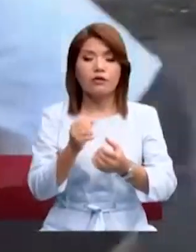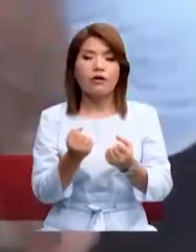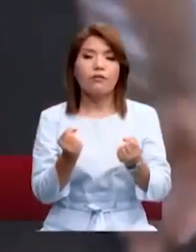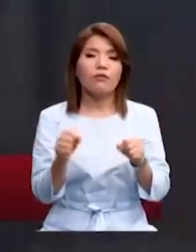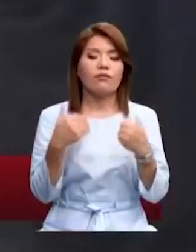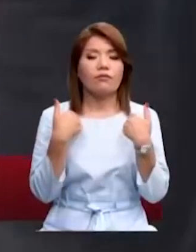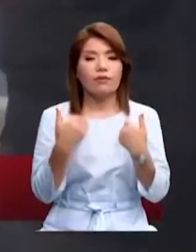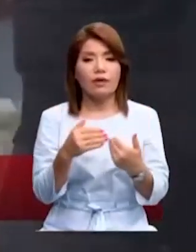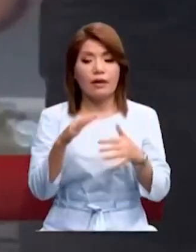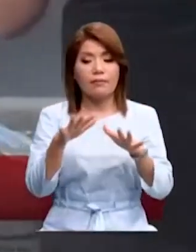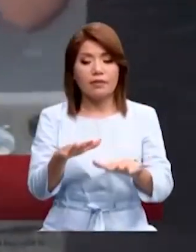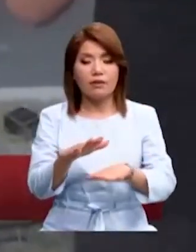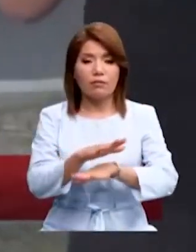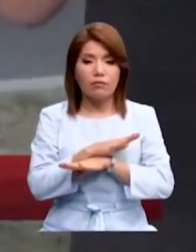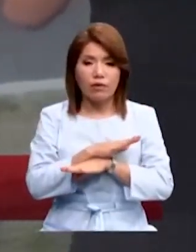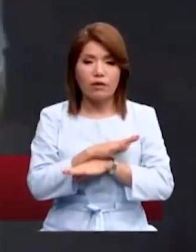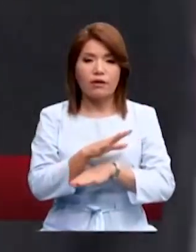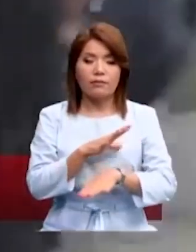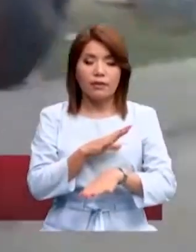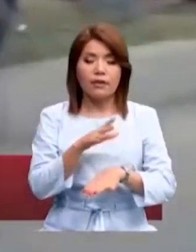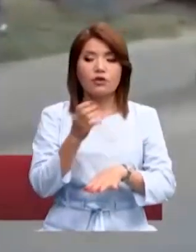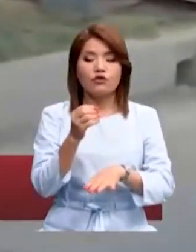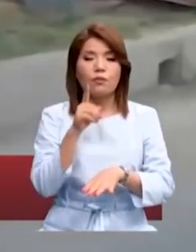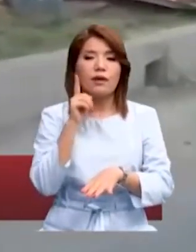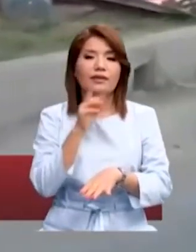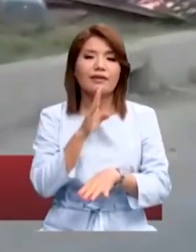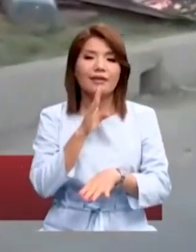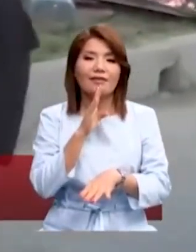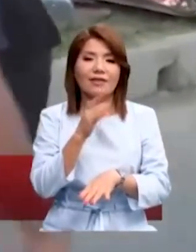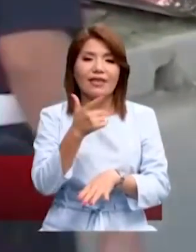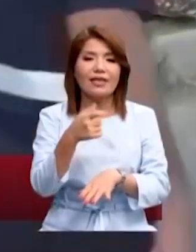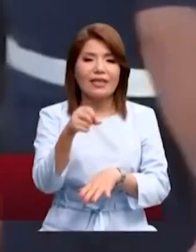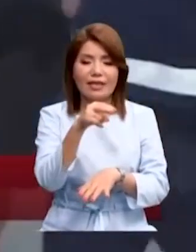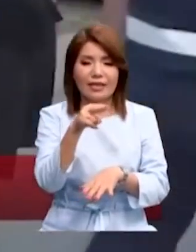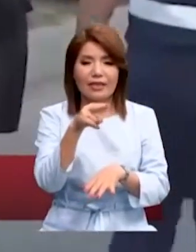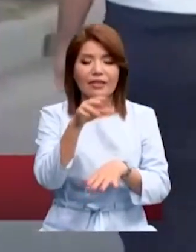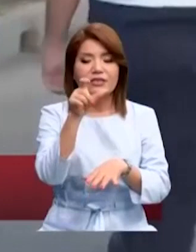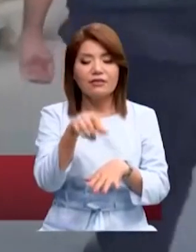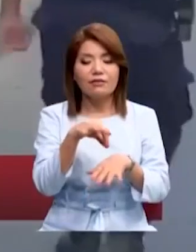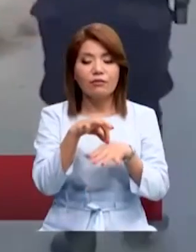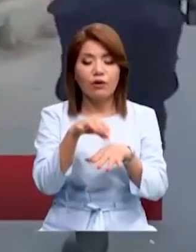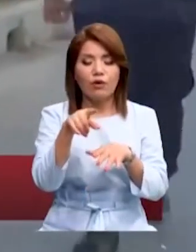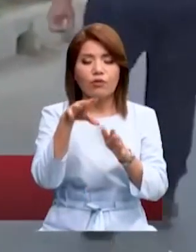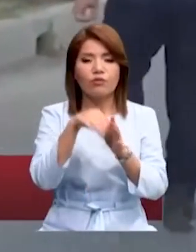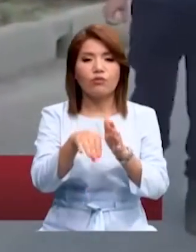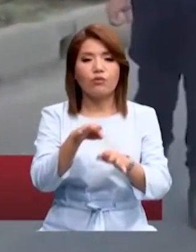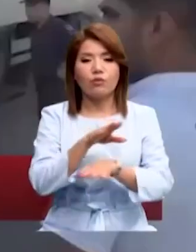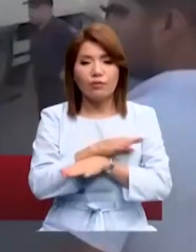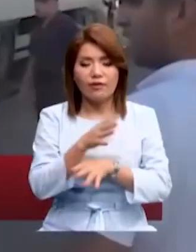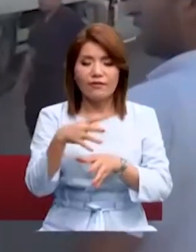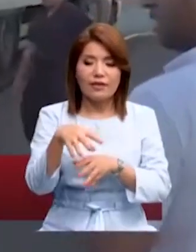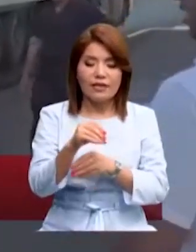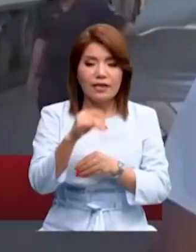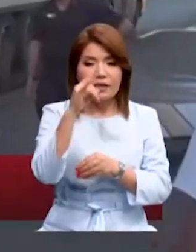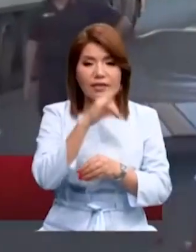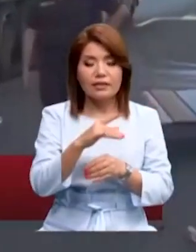сожалению, он погиб на месте. Также, не приходя в сознание, скончалась молодая девушка, гид. В микроавтобусе находились еще 12 туристов из Казахстана. Все они